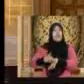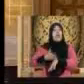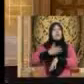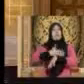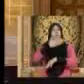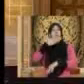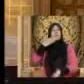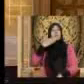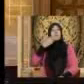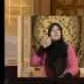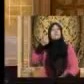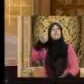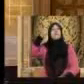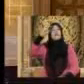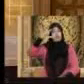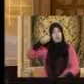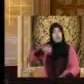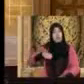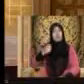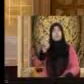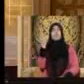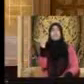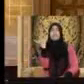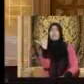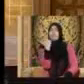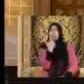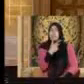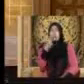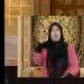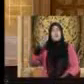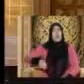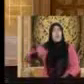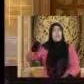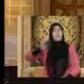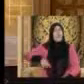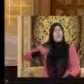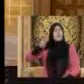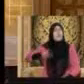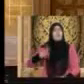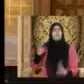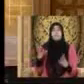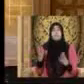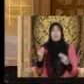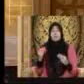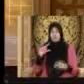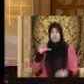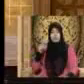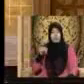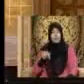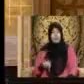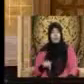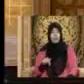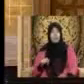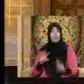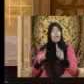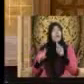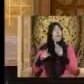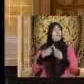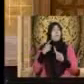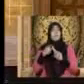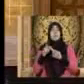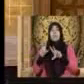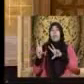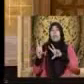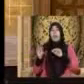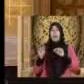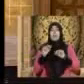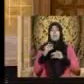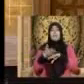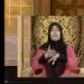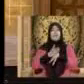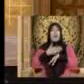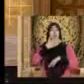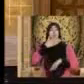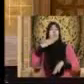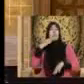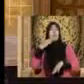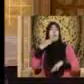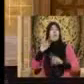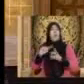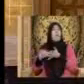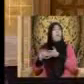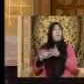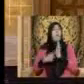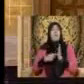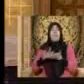شعبان الأيام الكثيرة. شهر شعبان هو شهر كما شهر رجب يتهيأ